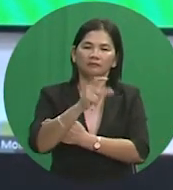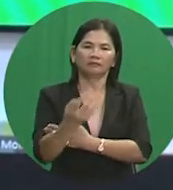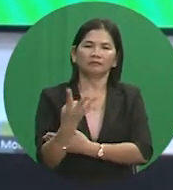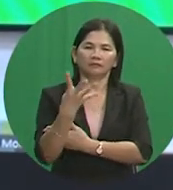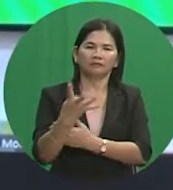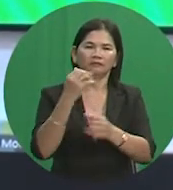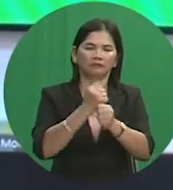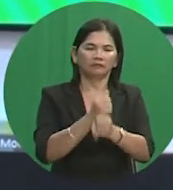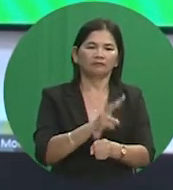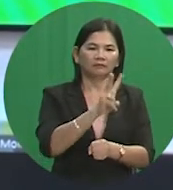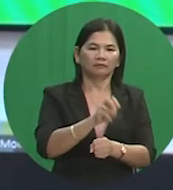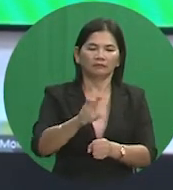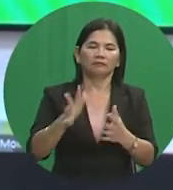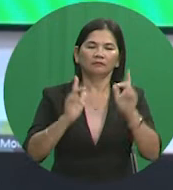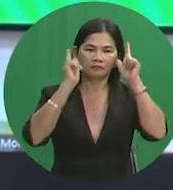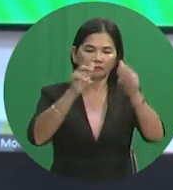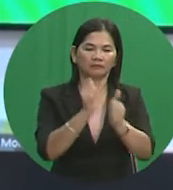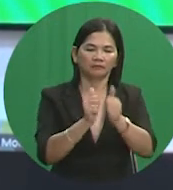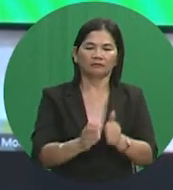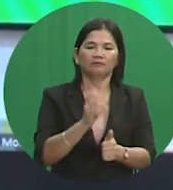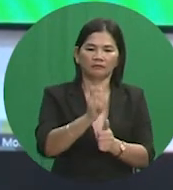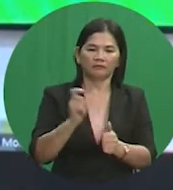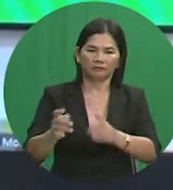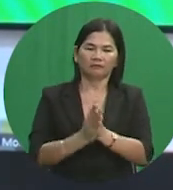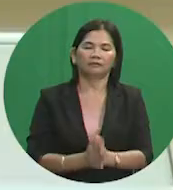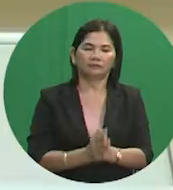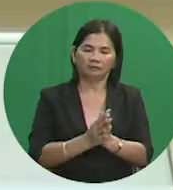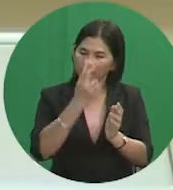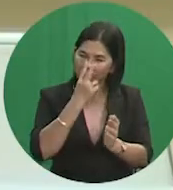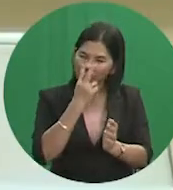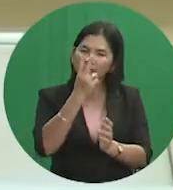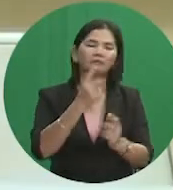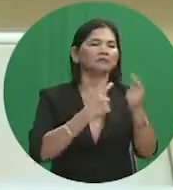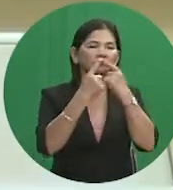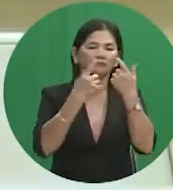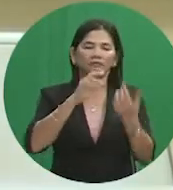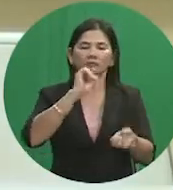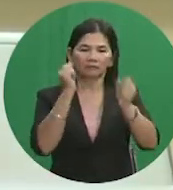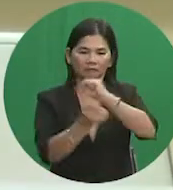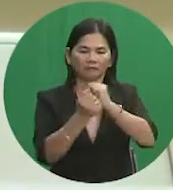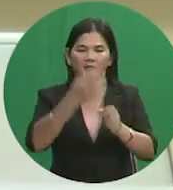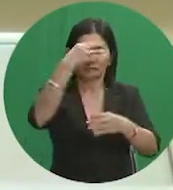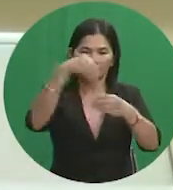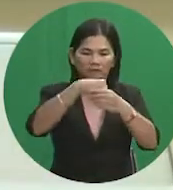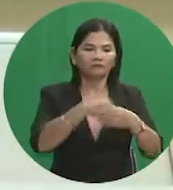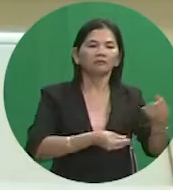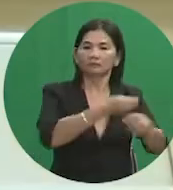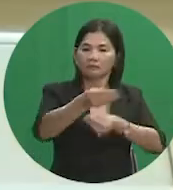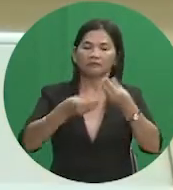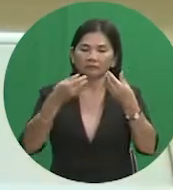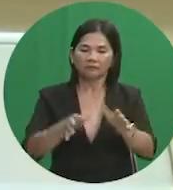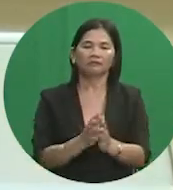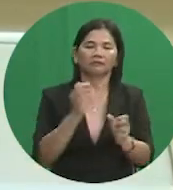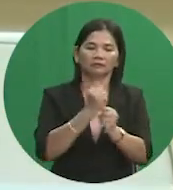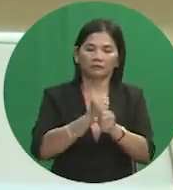ឆ្នាំ2022ឯកឧត្តមរដ្ឋមន្ត្រីខៀវកញ្ញរិទ្ធបានធ្វើការពិនិត្យពិភាក្សាផ្លាស់ប្ដូរបទពិសោធន៍ពីគ្នាទៅវិញទៅមកដើម្បីធ្